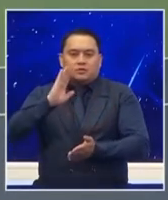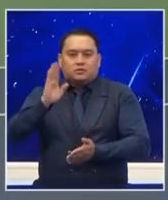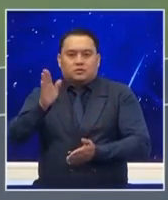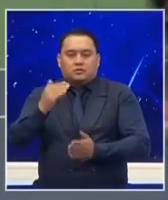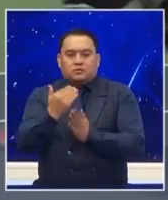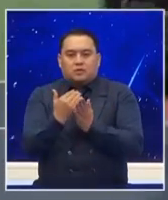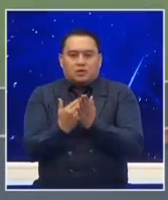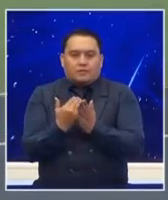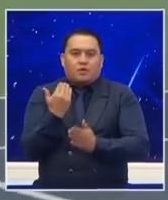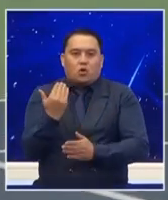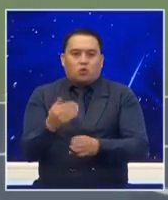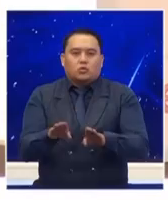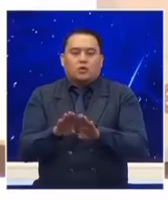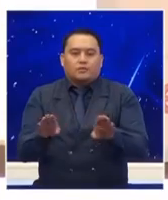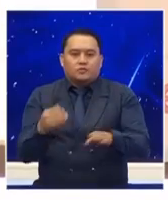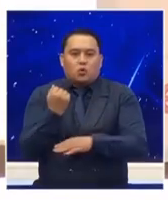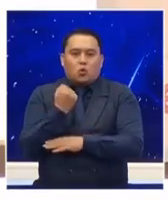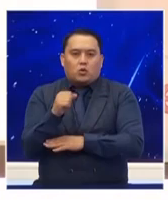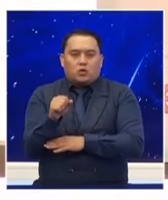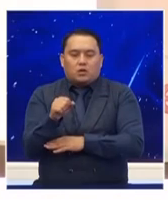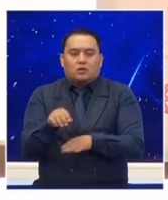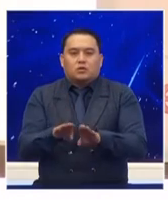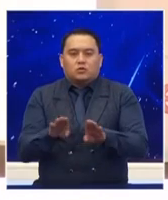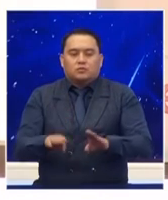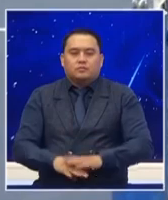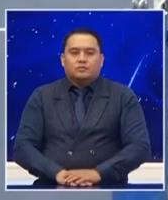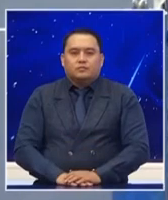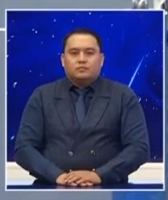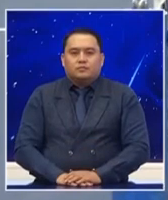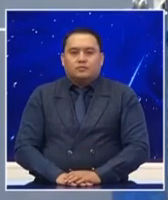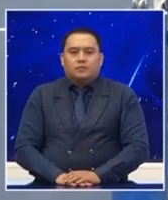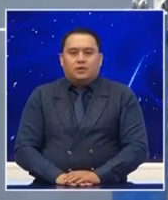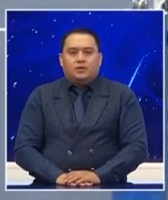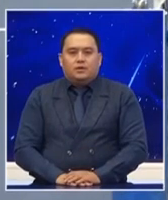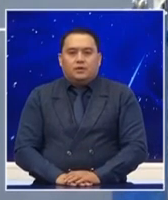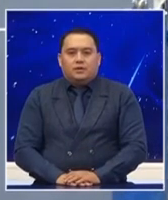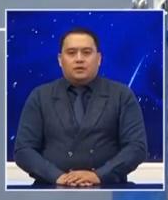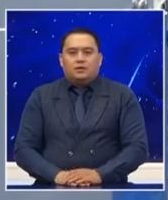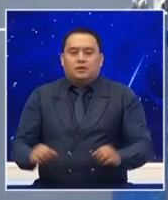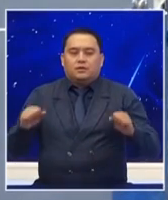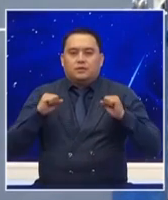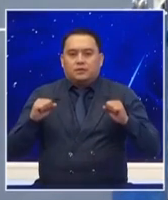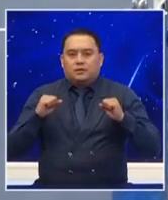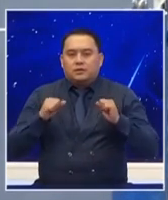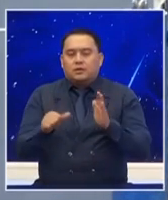баратындардың тізімінде. Сонымен қатар жүлдеден үміткер де осы қыз. Мен 6 жасынан бастап тенниспен қатысып жүрмін.